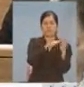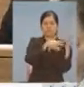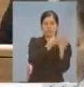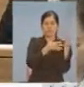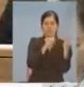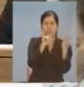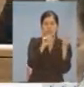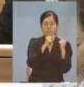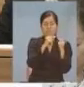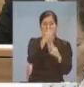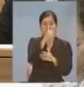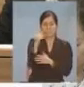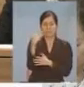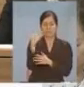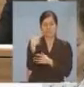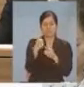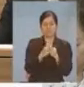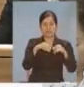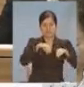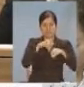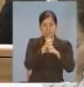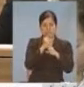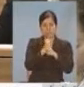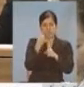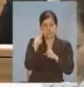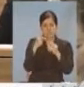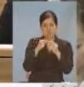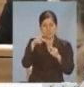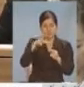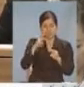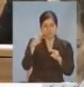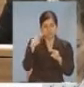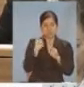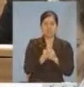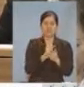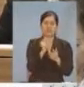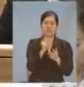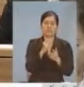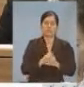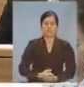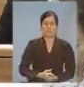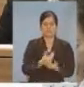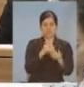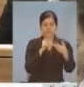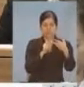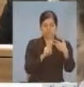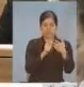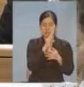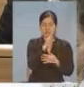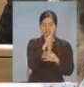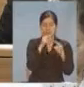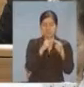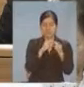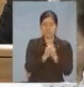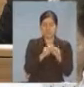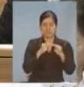าติใช้ด้วยความคุ้มค่าของเม็ดเงินที่พี่น้องประชาชนจะต้องมาแบกรับภาระหนี้หรือเปล่าแล้วสามารถที่จะกระจายความเป็น